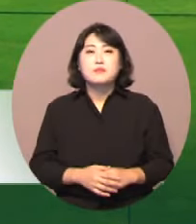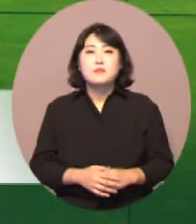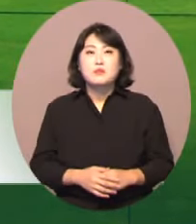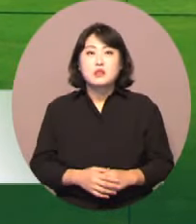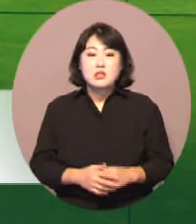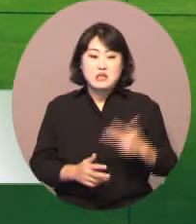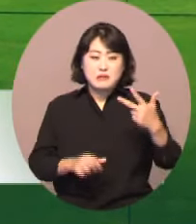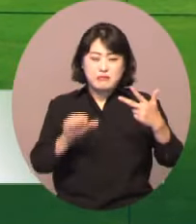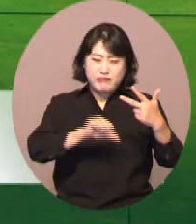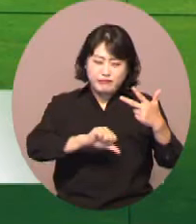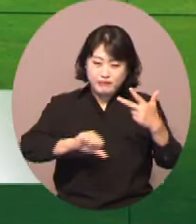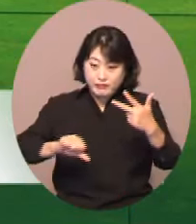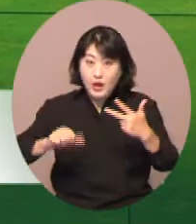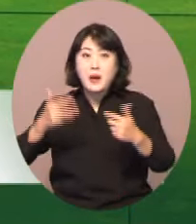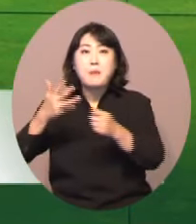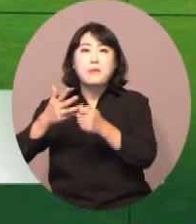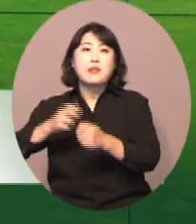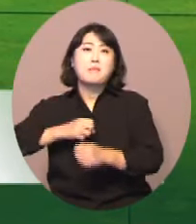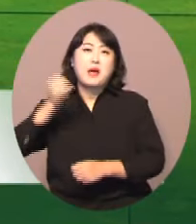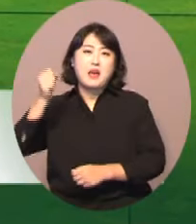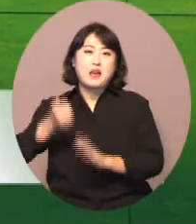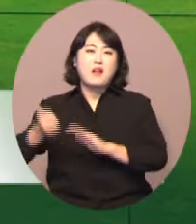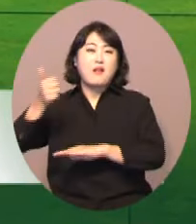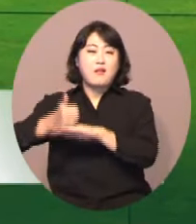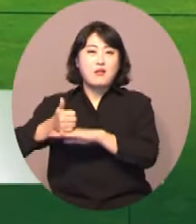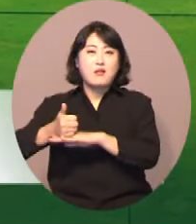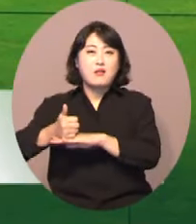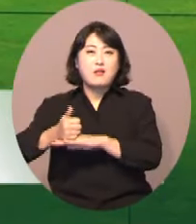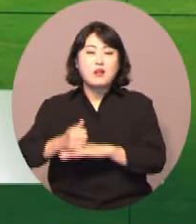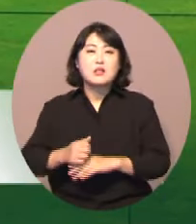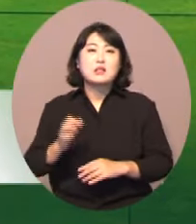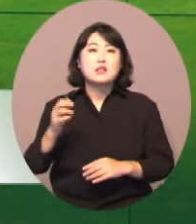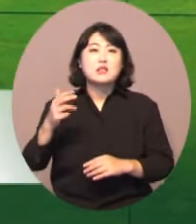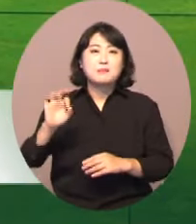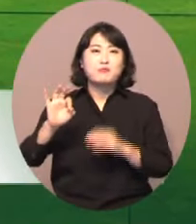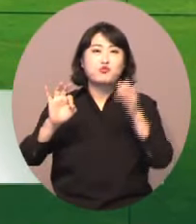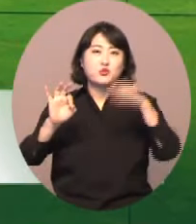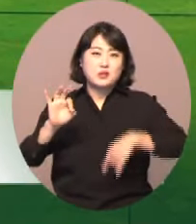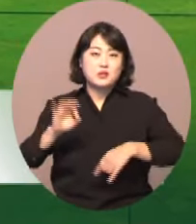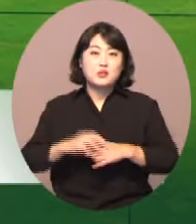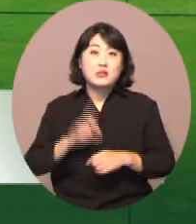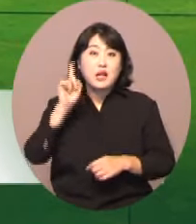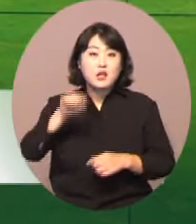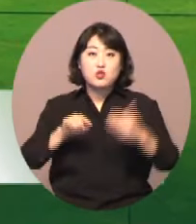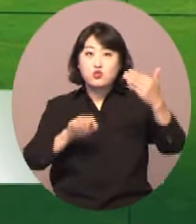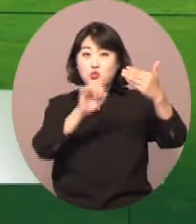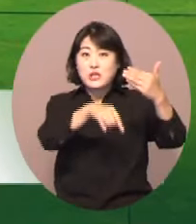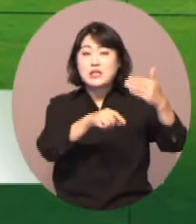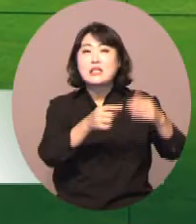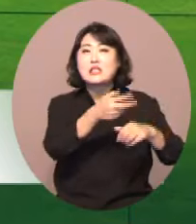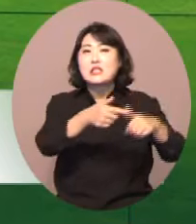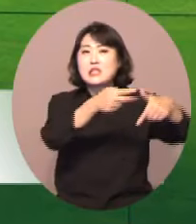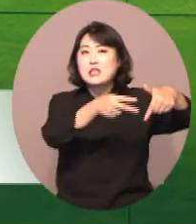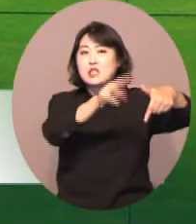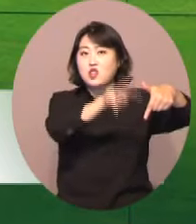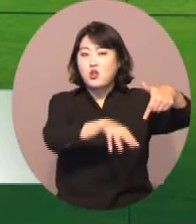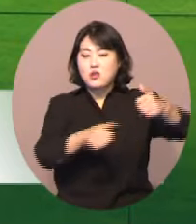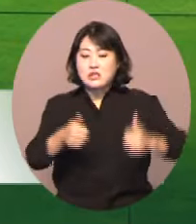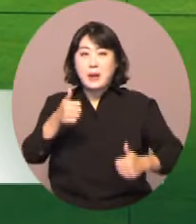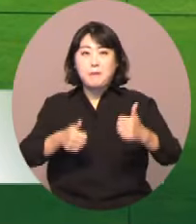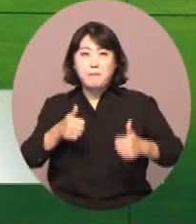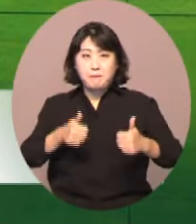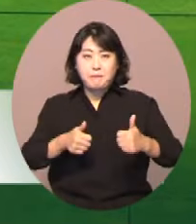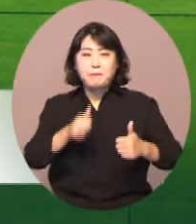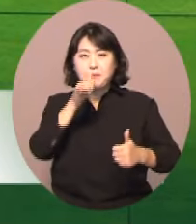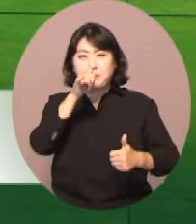만에 승리를 거두고 일단 최하위에서 벗어나 10위에 올랐는데 내일 9위 인천과의 경기가 강등권 탈출의